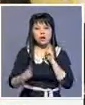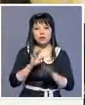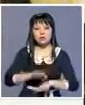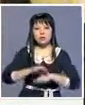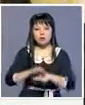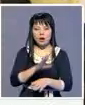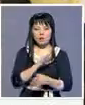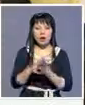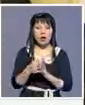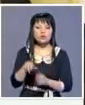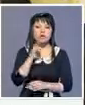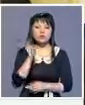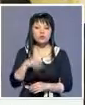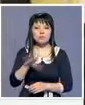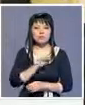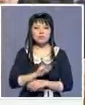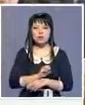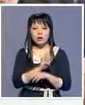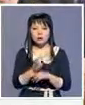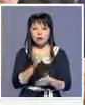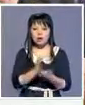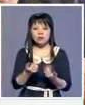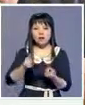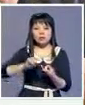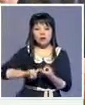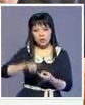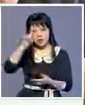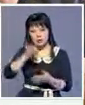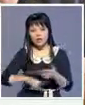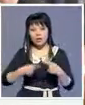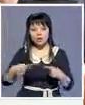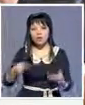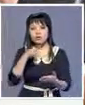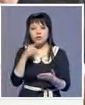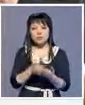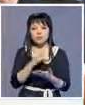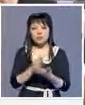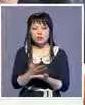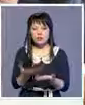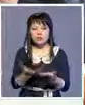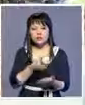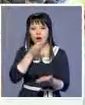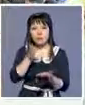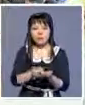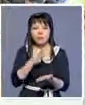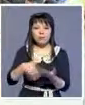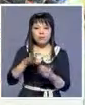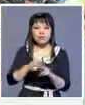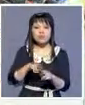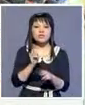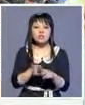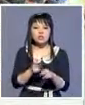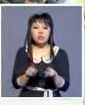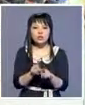ауыл жастары жұмыспен қамту, дін, салауатты өмір салтына қатысты сауалдарына жауап алды. Сан сауалдың бірі несие алып кәсіп ашудағы